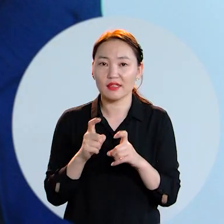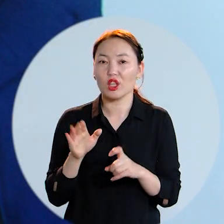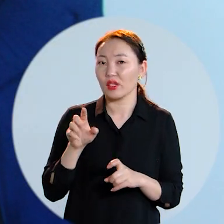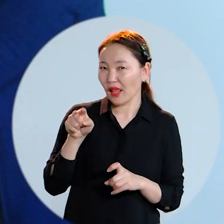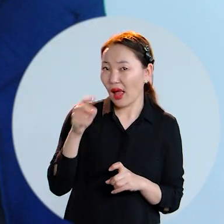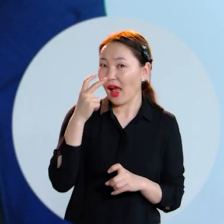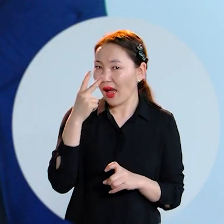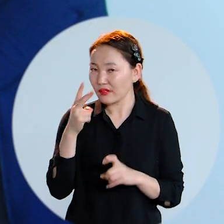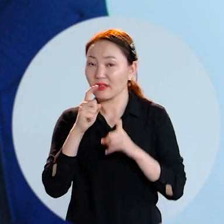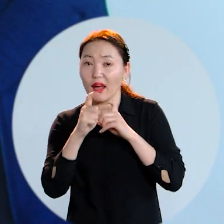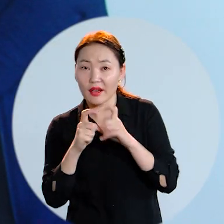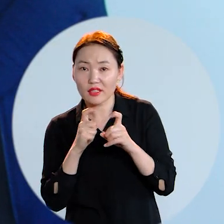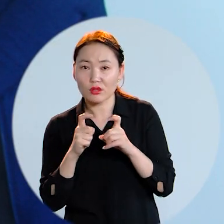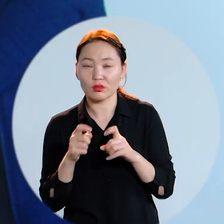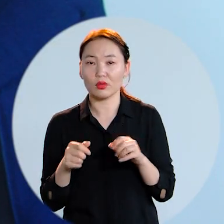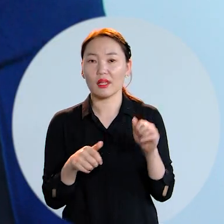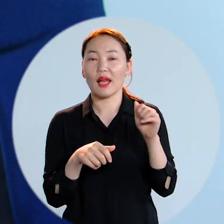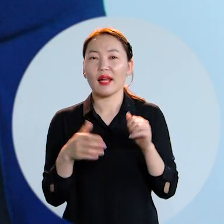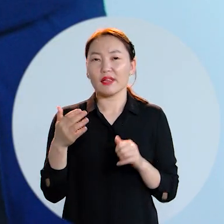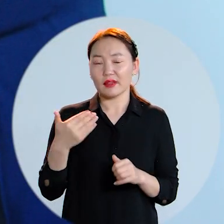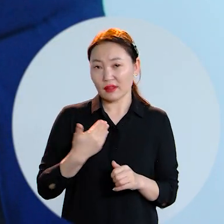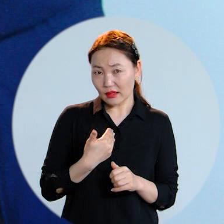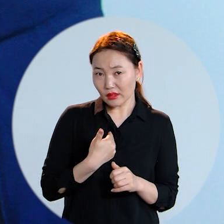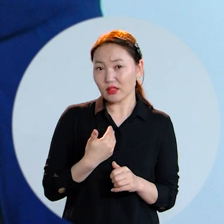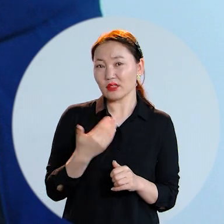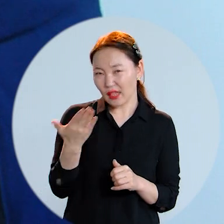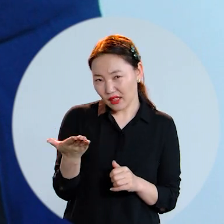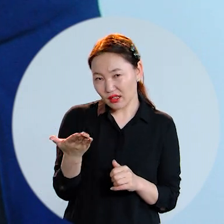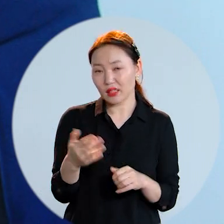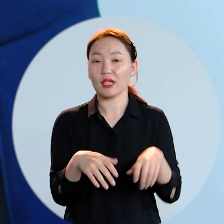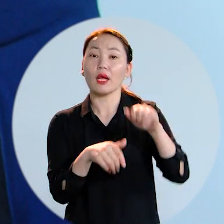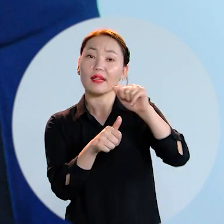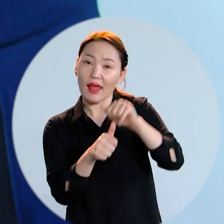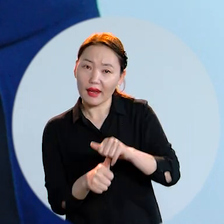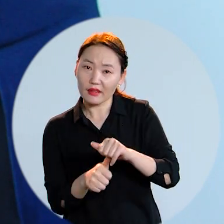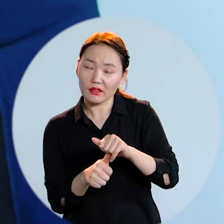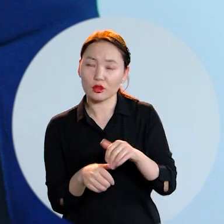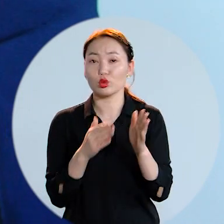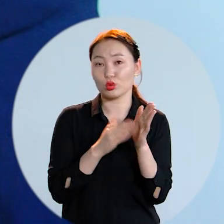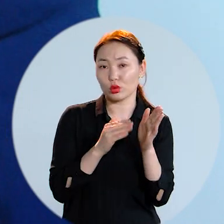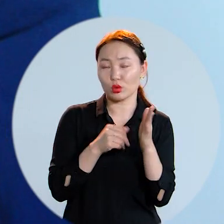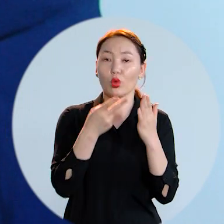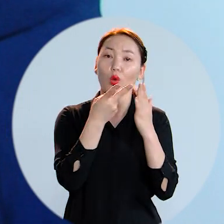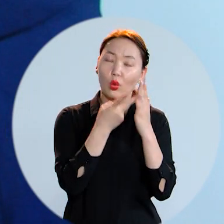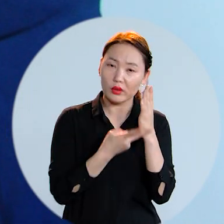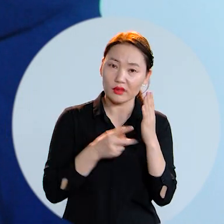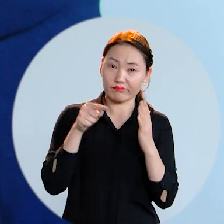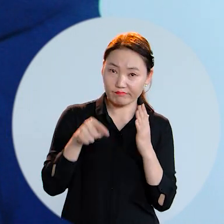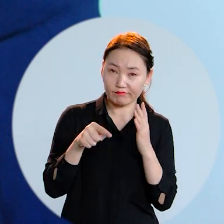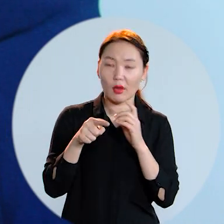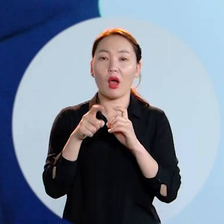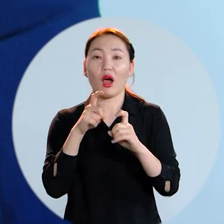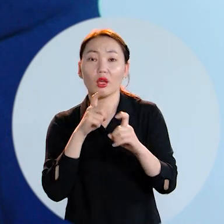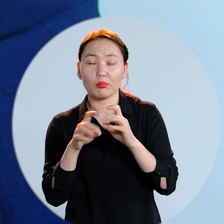тоодог, эсвэл таныг дээрлэгдэг, эсвэл таныг нэг тийм одоо дутуу үнэлдэг ийм холбоо харилцаанууд